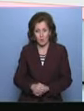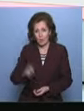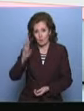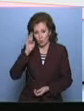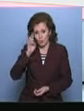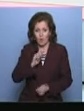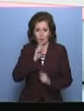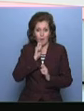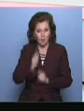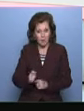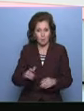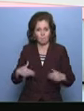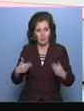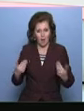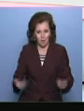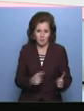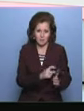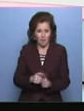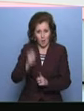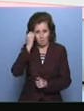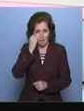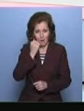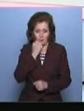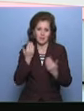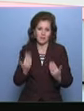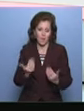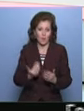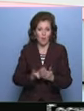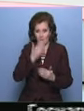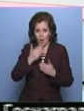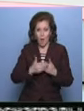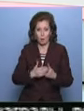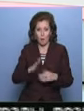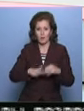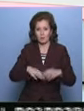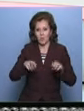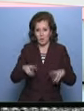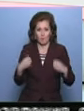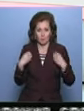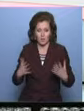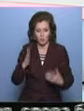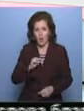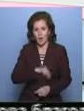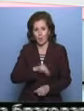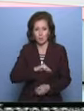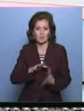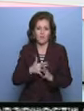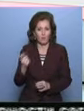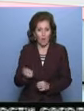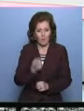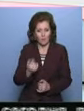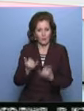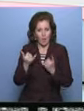Государственные награды, поздравления и слова благодарности. Сегодня в канун профессионального праздника будут принимать работники сельского хозяйства. Для